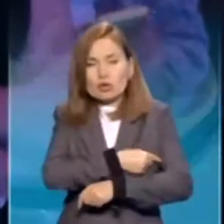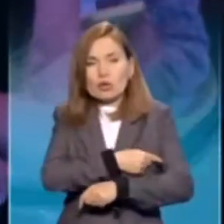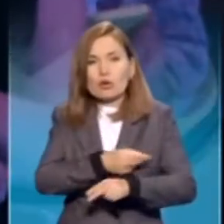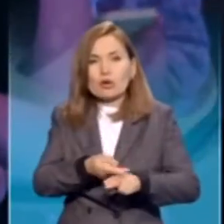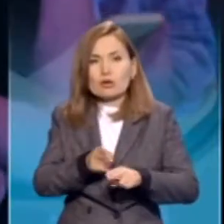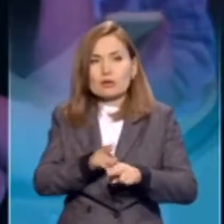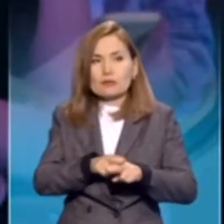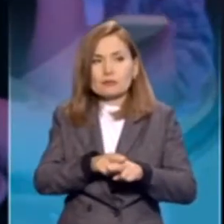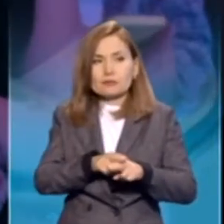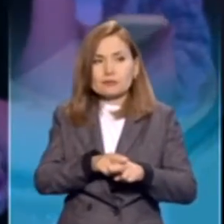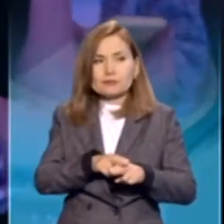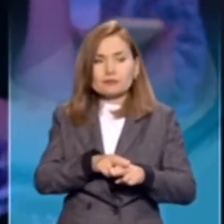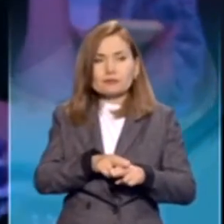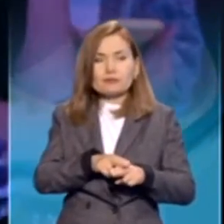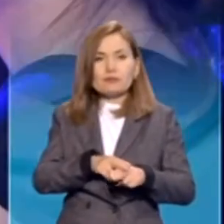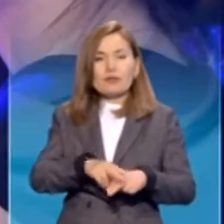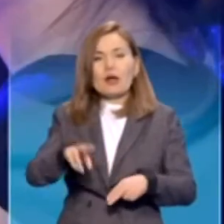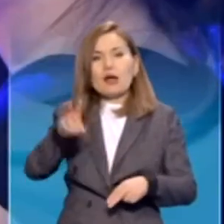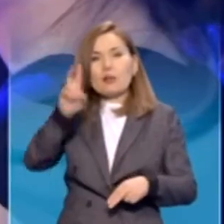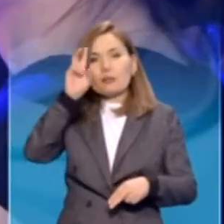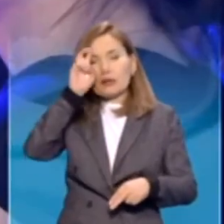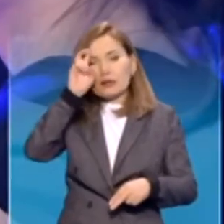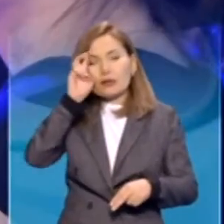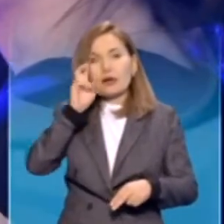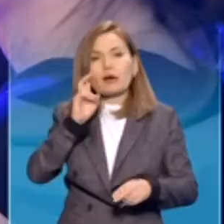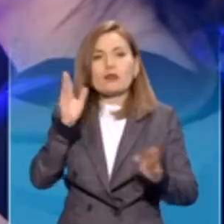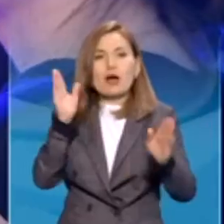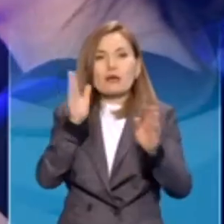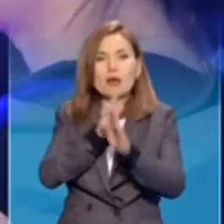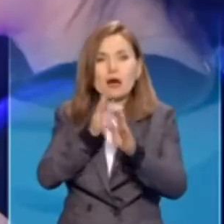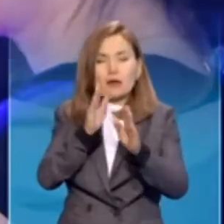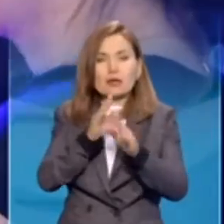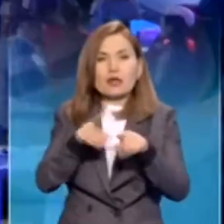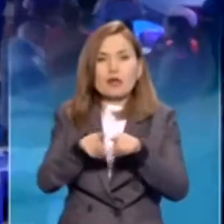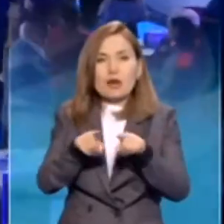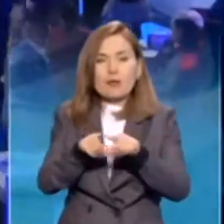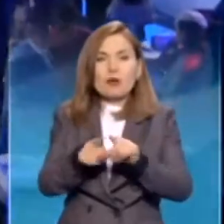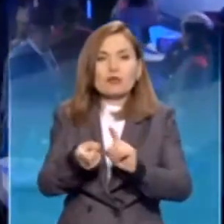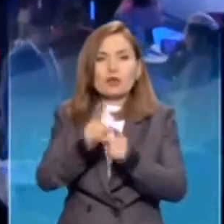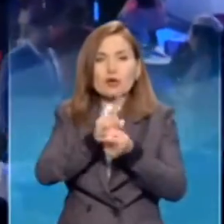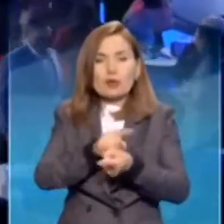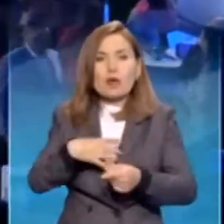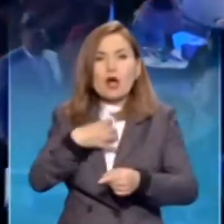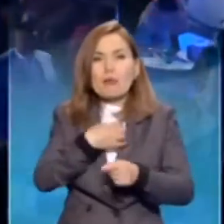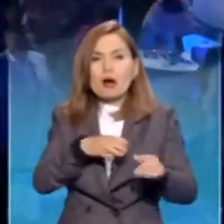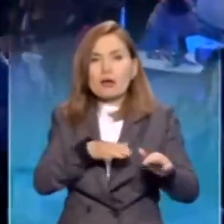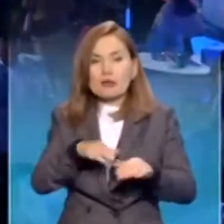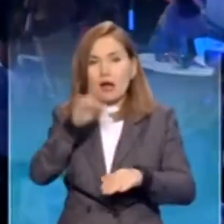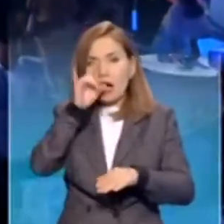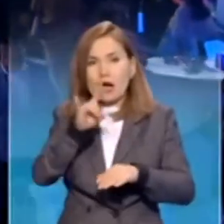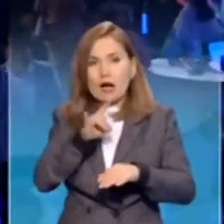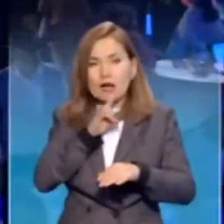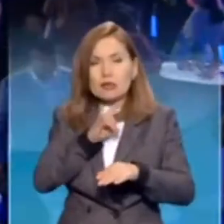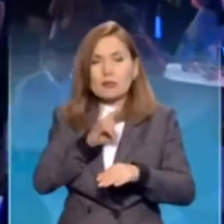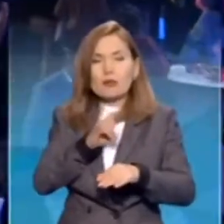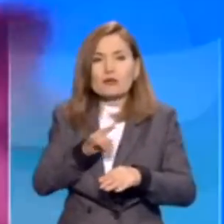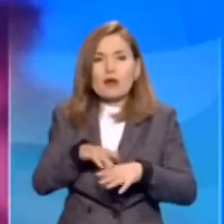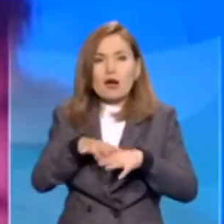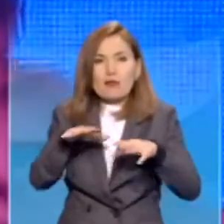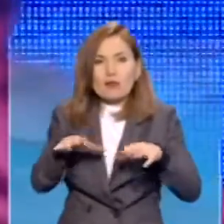mınau memlekettin tağdırına ıkpal etetin mañızdı şaralardın barlığında halktın ıkpalın